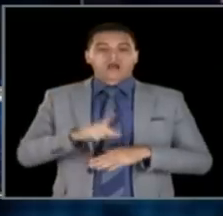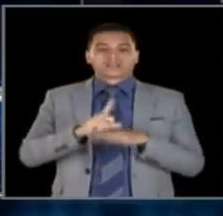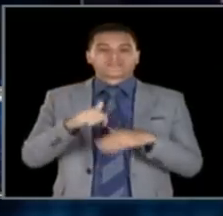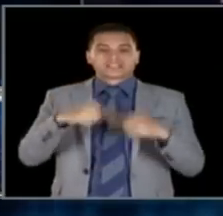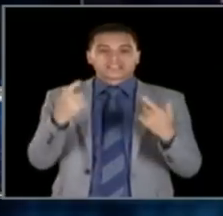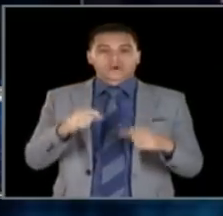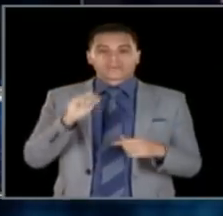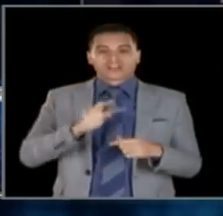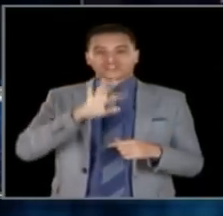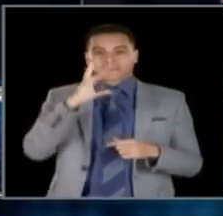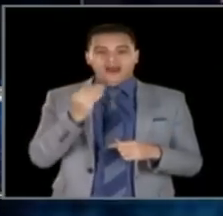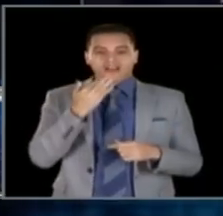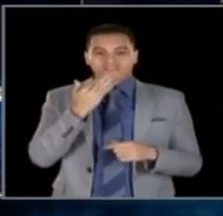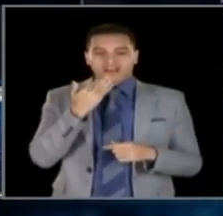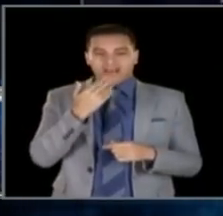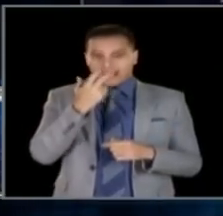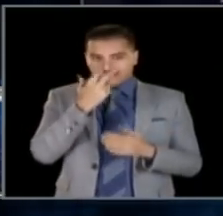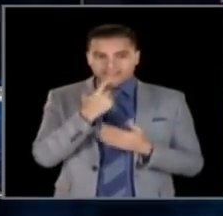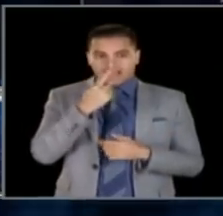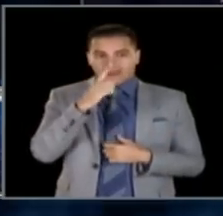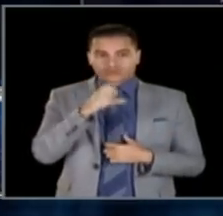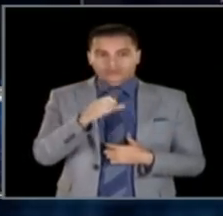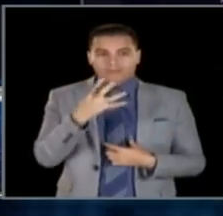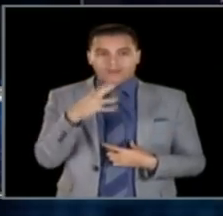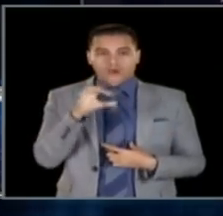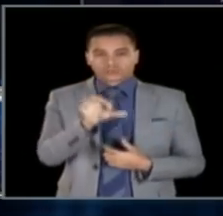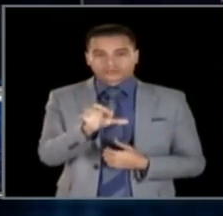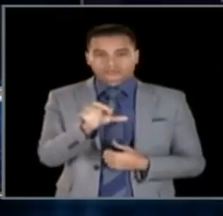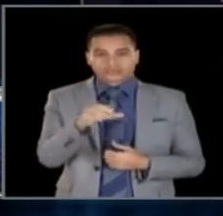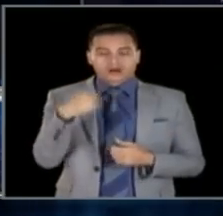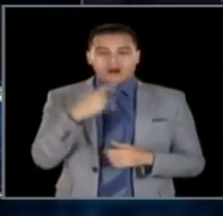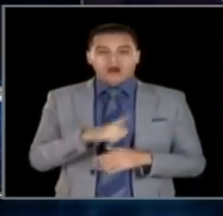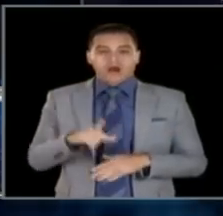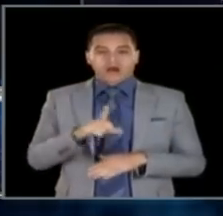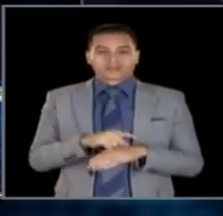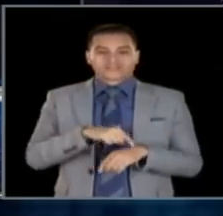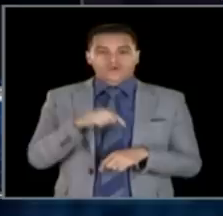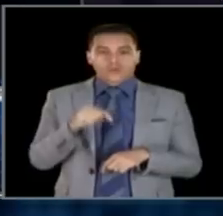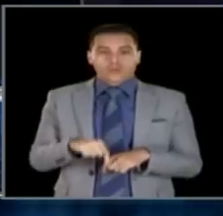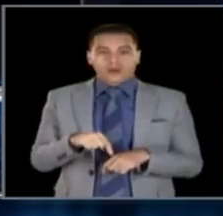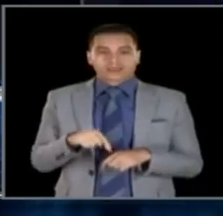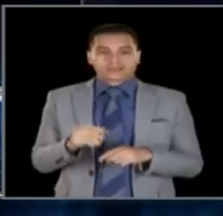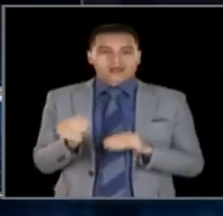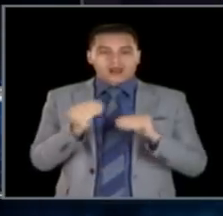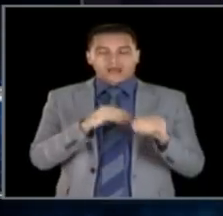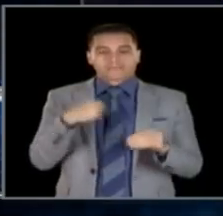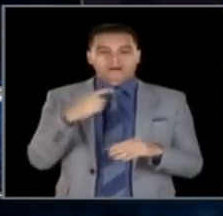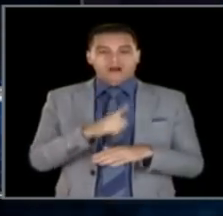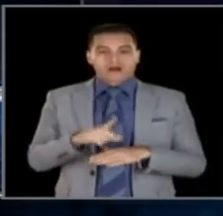هي؟ سنة 1994 رئيس في الفترة الانتقالية،